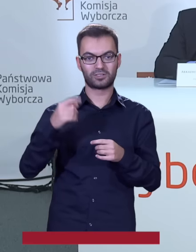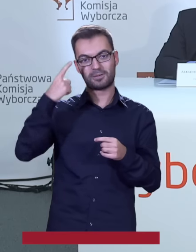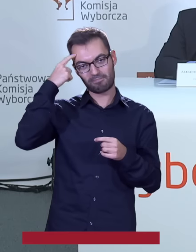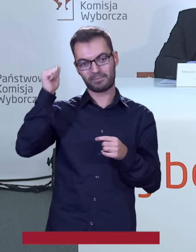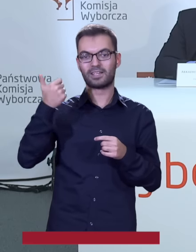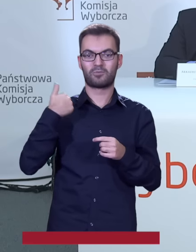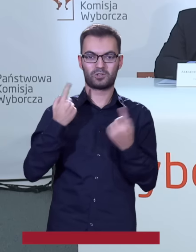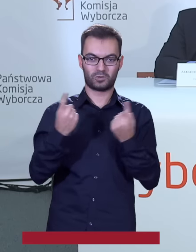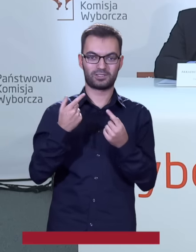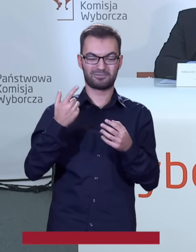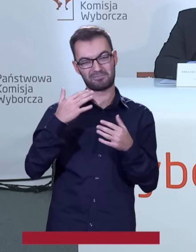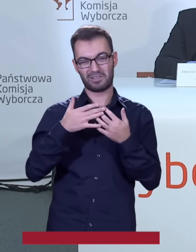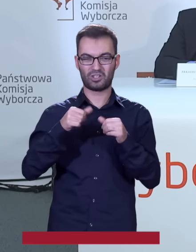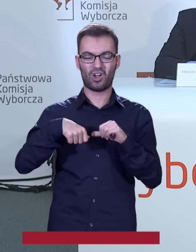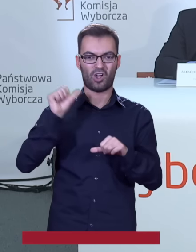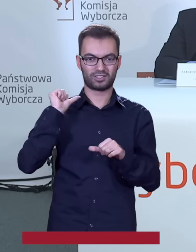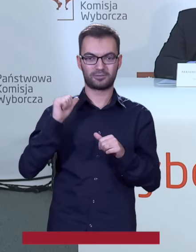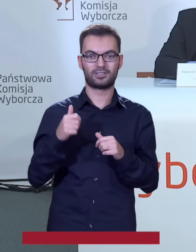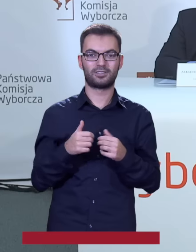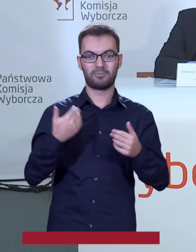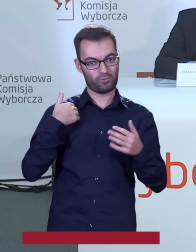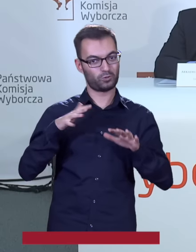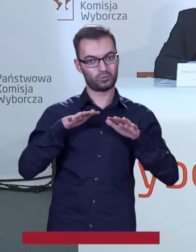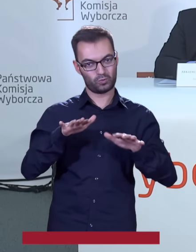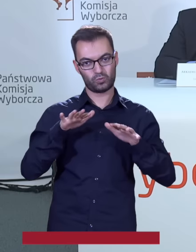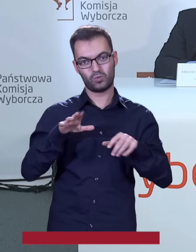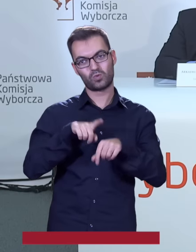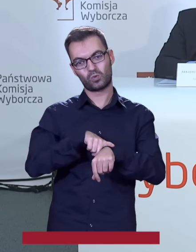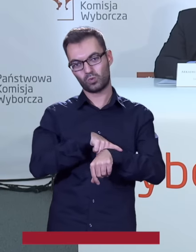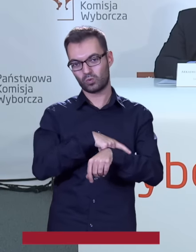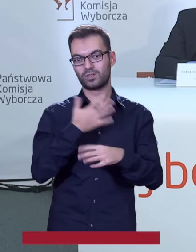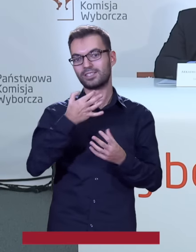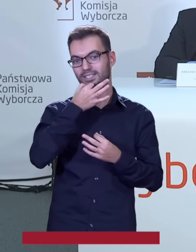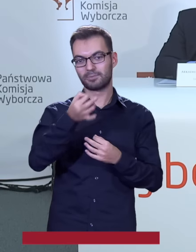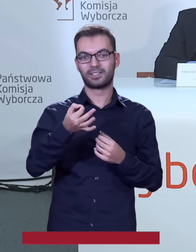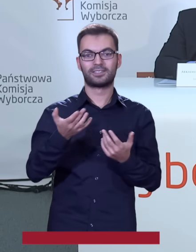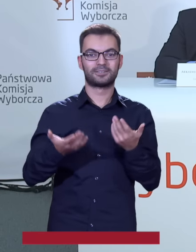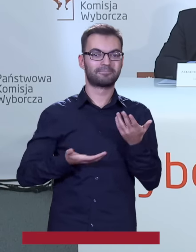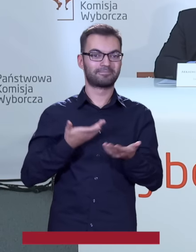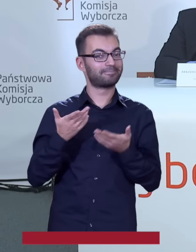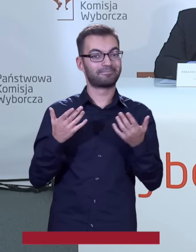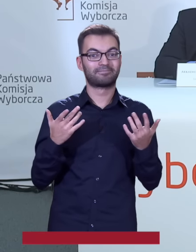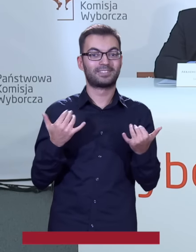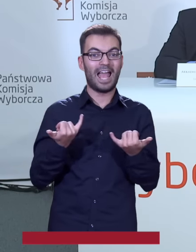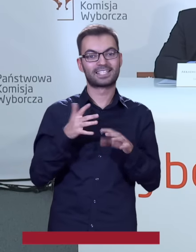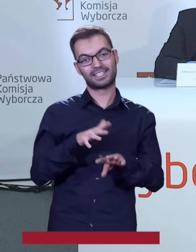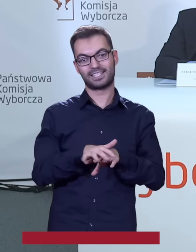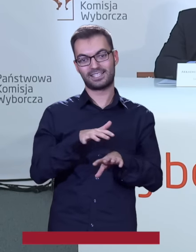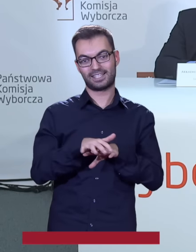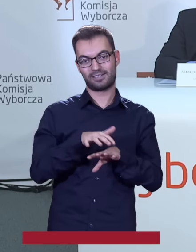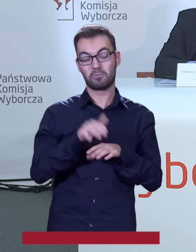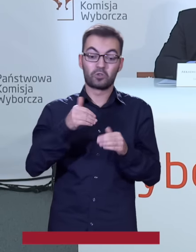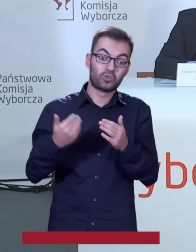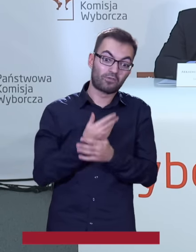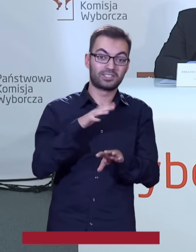się niecały rok temu, a działo się dużo i długo. Chciałbym zapytać, jak ów system, a może to nowy system,